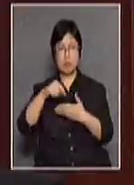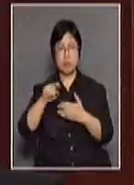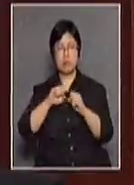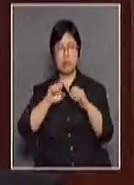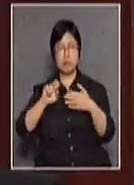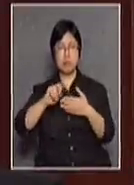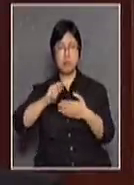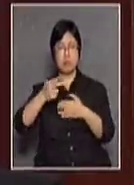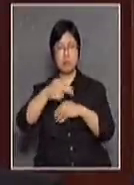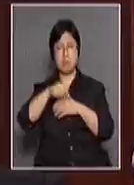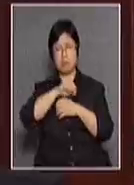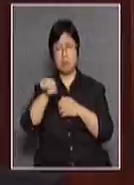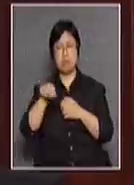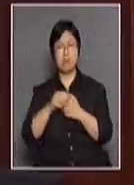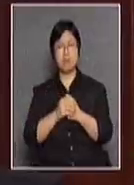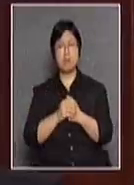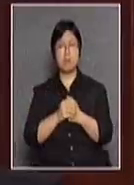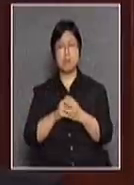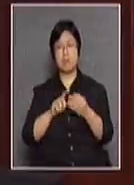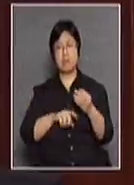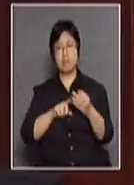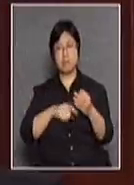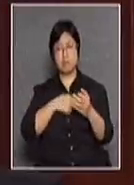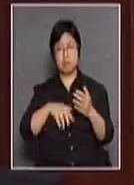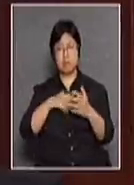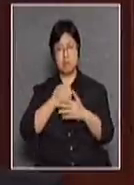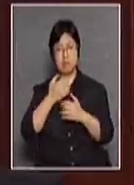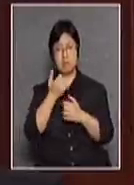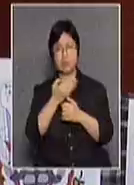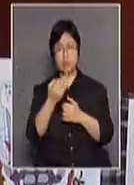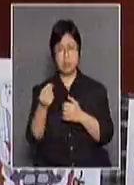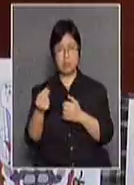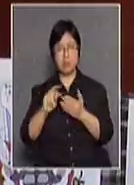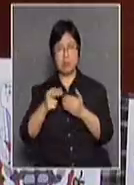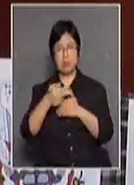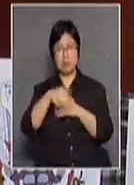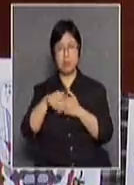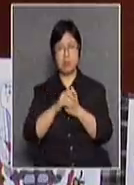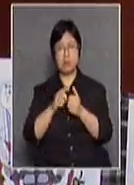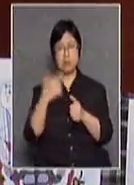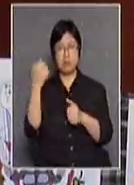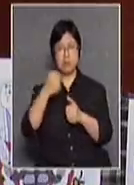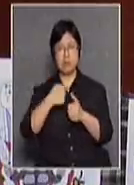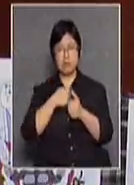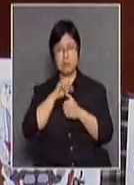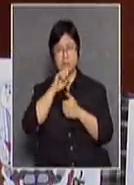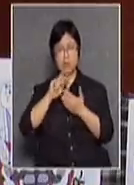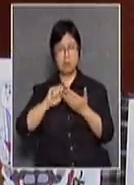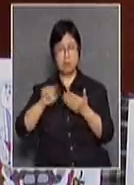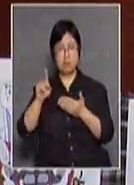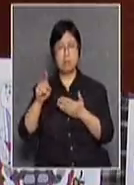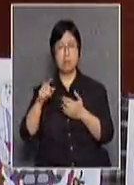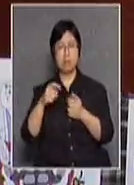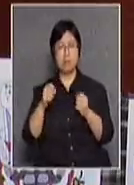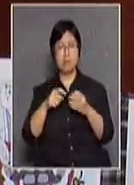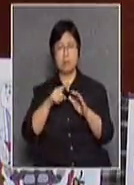修正案被否決。陳志全議員，再請你動議第六百三十七項修正案。 主席，我動議通過會